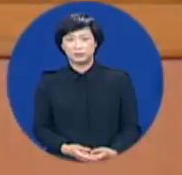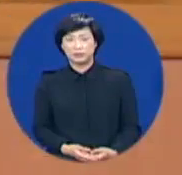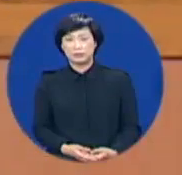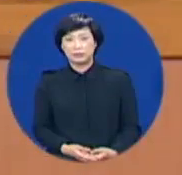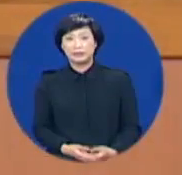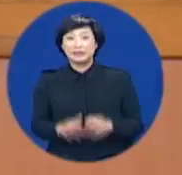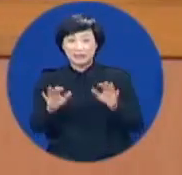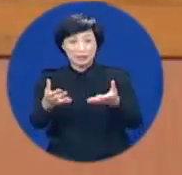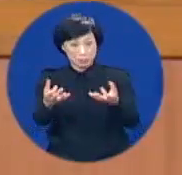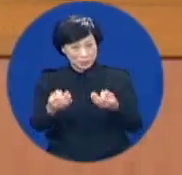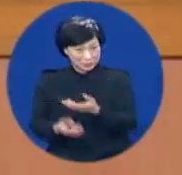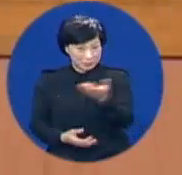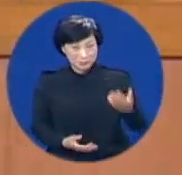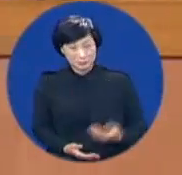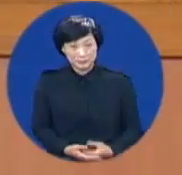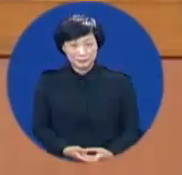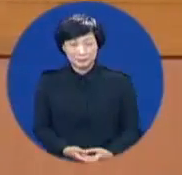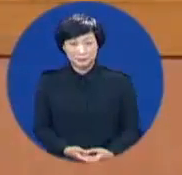보세요.